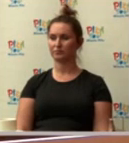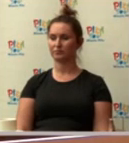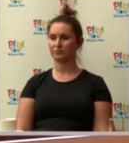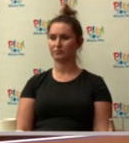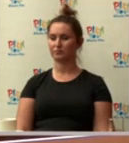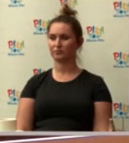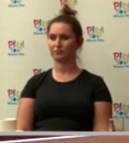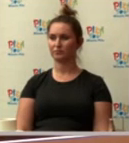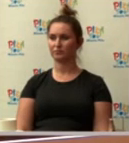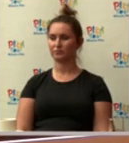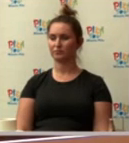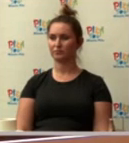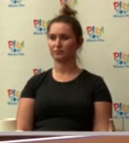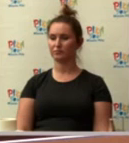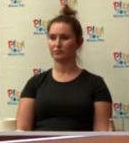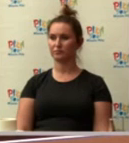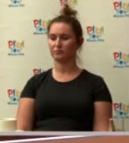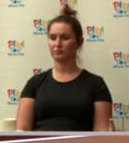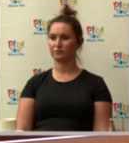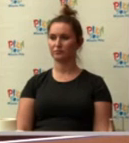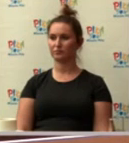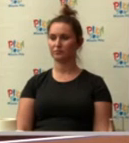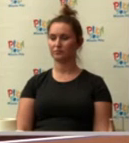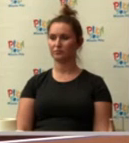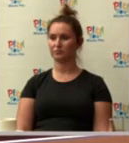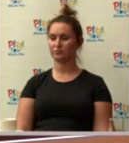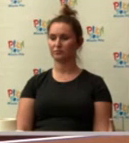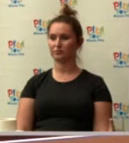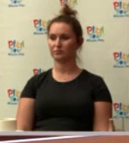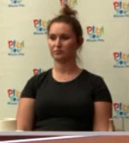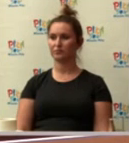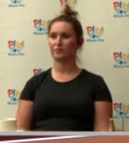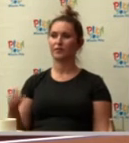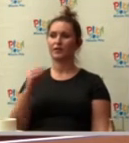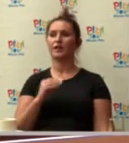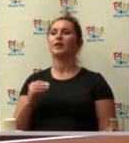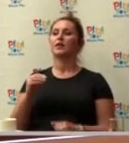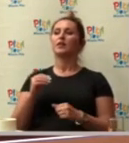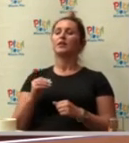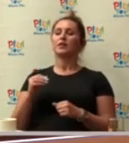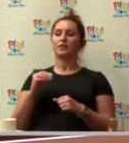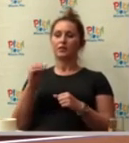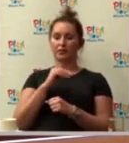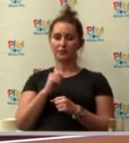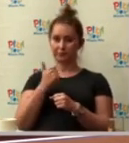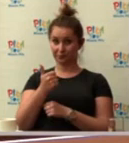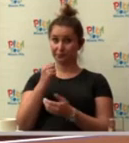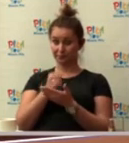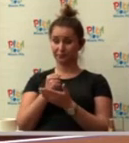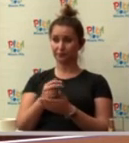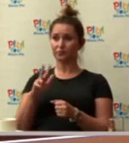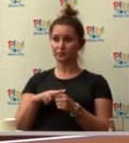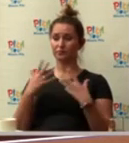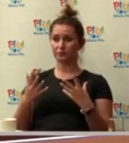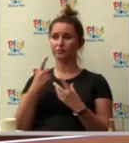mówił. I jest trzecia rzecz, o której chciałbym jeszcze powiedzieć. Pozwolę sobie na trochę